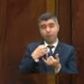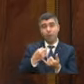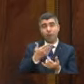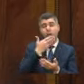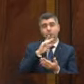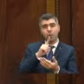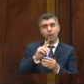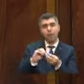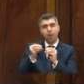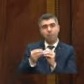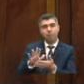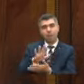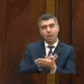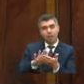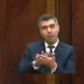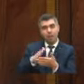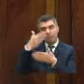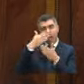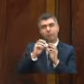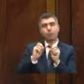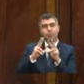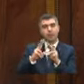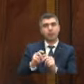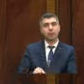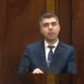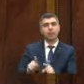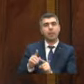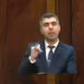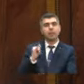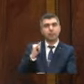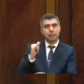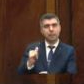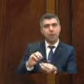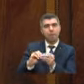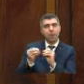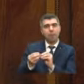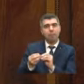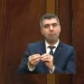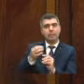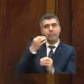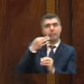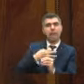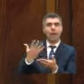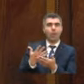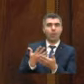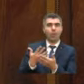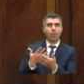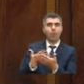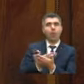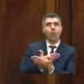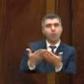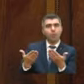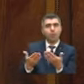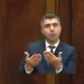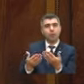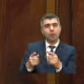مشاكل ولكن ليس في ازمه، وأؤكد هذا وغادي نكرروا، عندنا مشاكل ديالنا وهذيك المشاكل ديالنا نعالجوها نعترفوا بها،